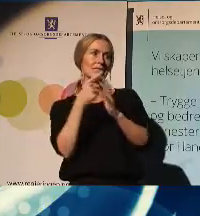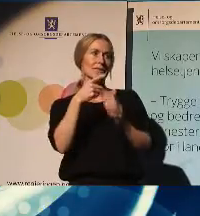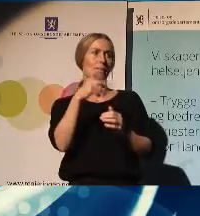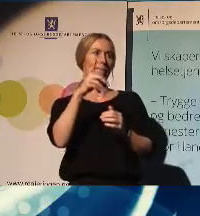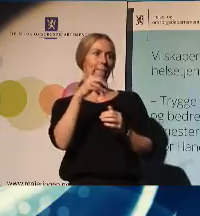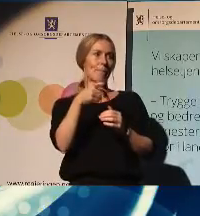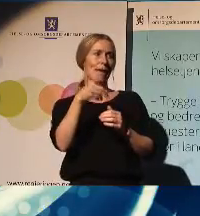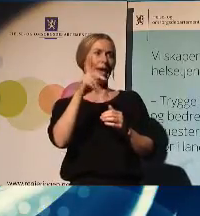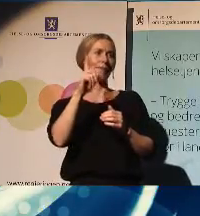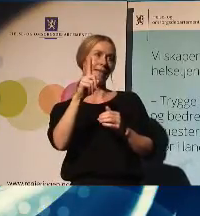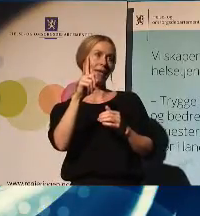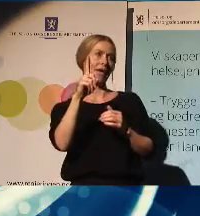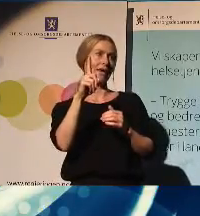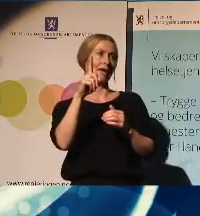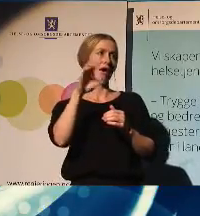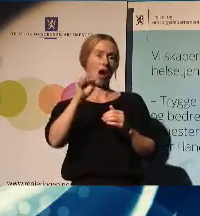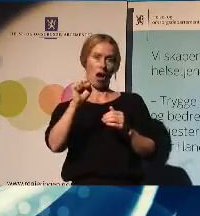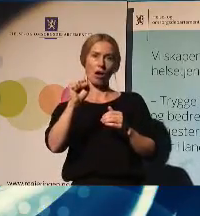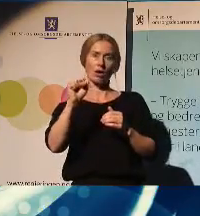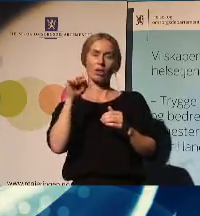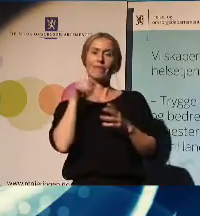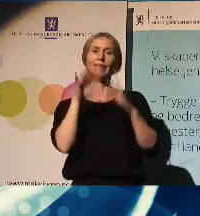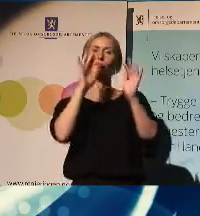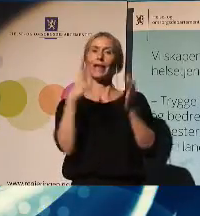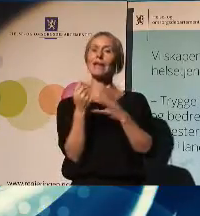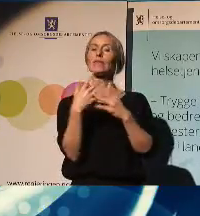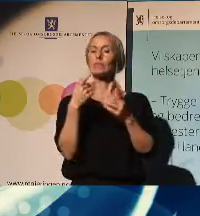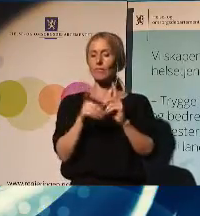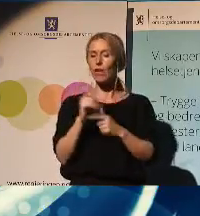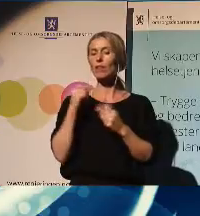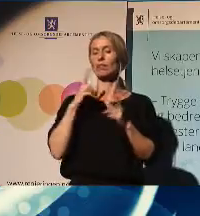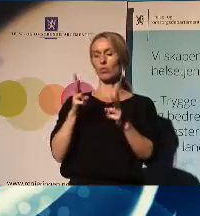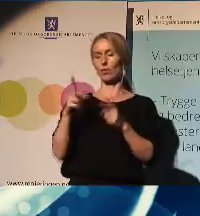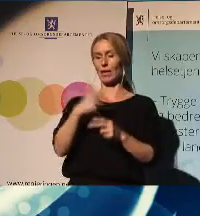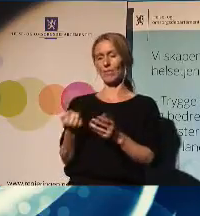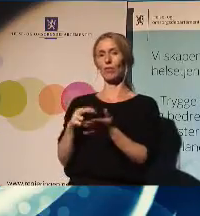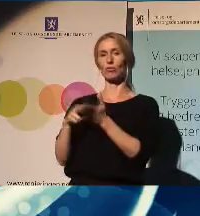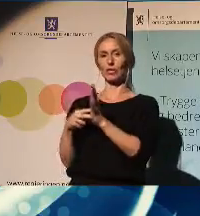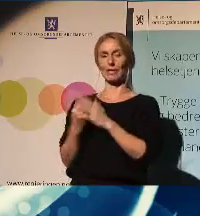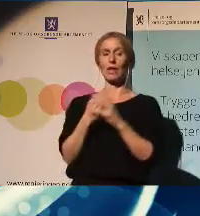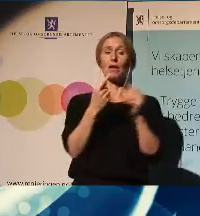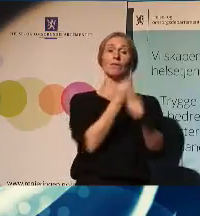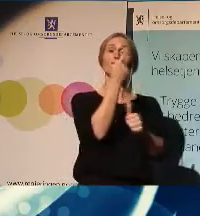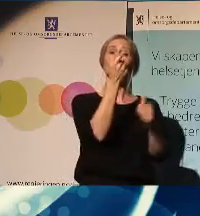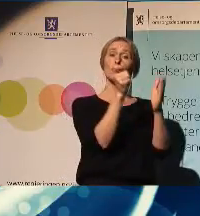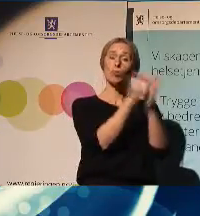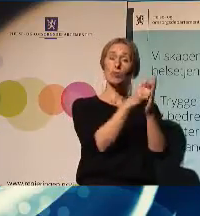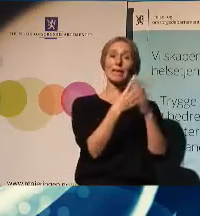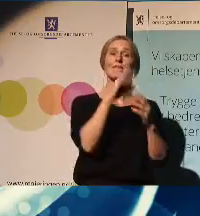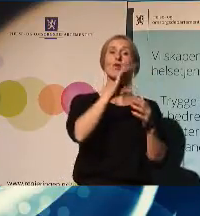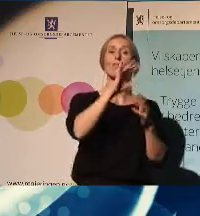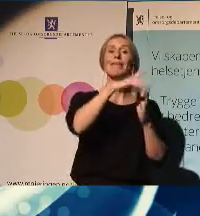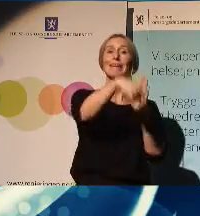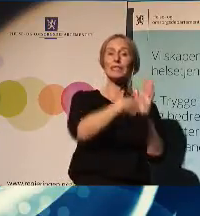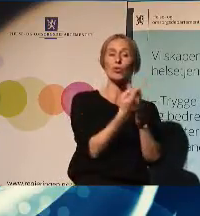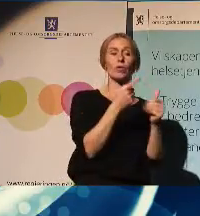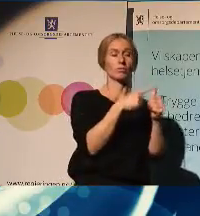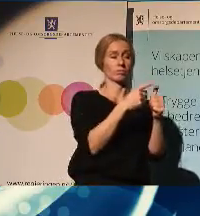valgte å bruke den modellen i vårt prosjekt. Det første punktet i forbedringshjulet det er